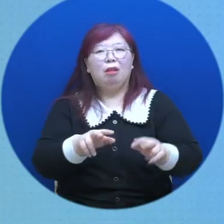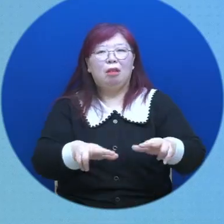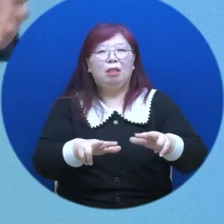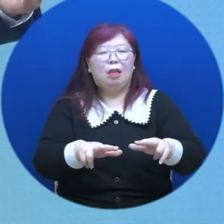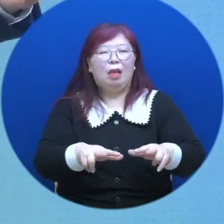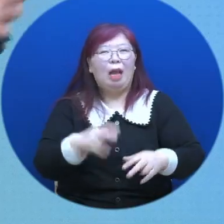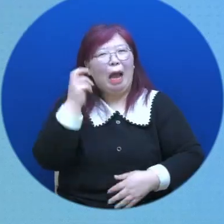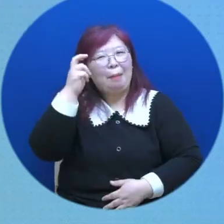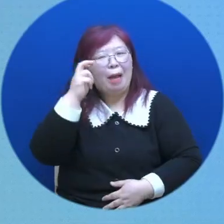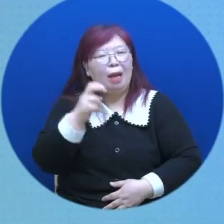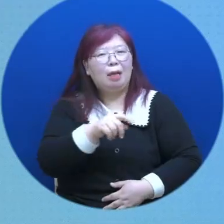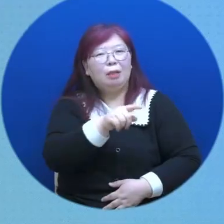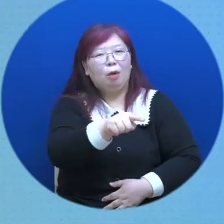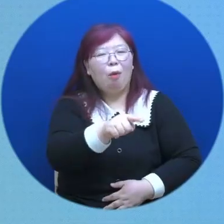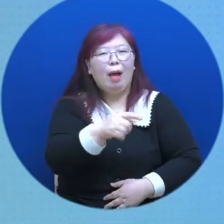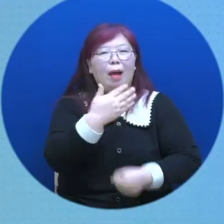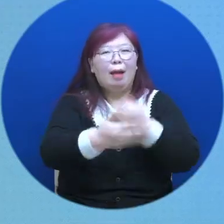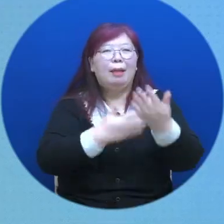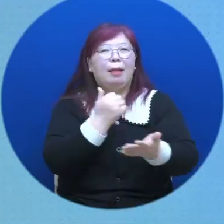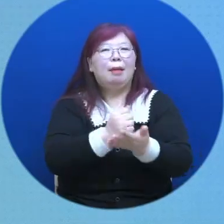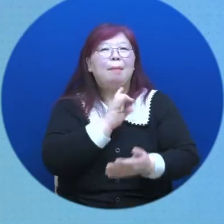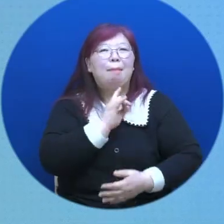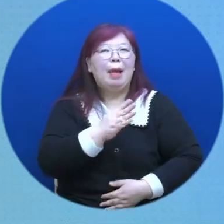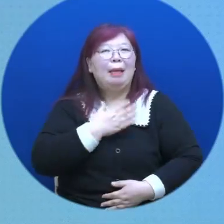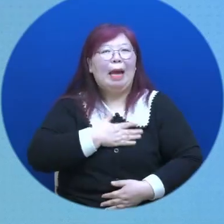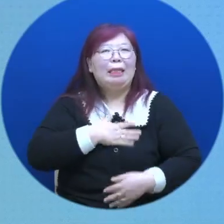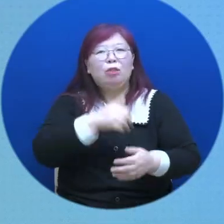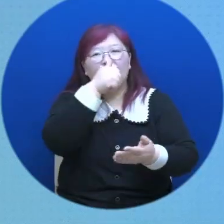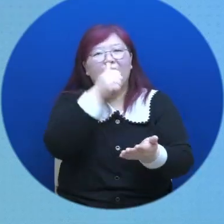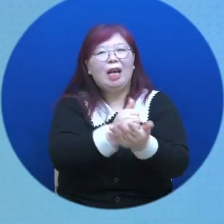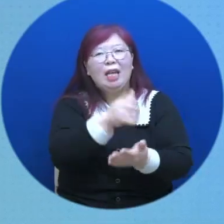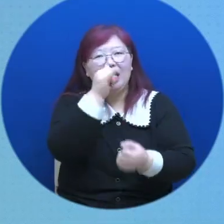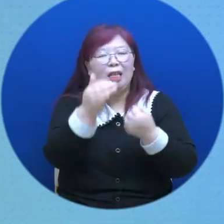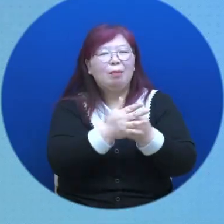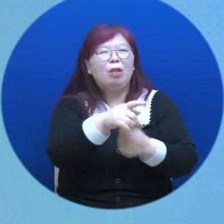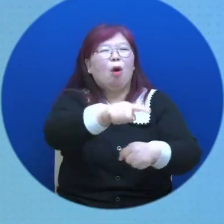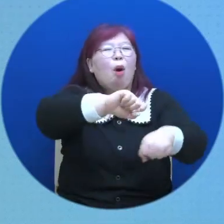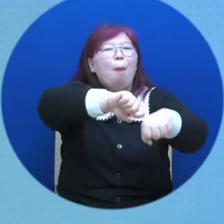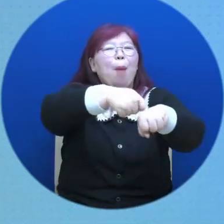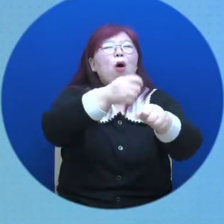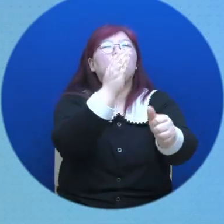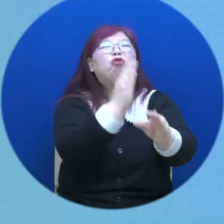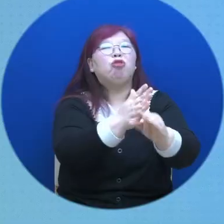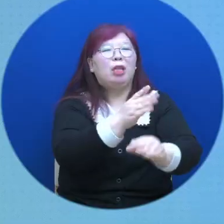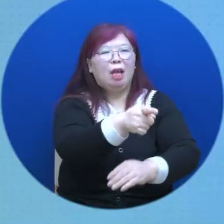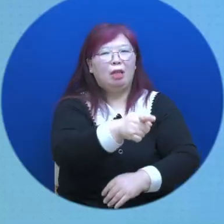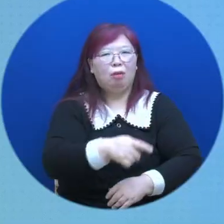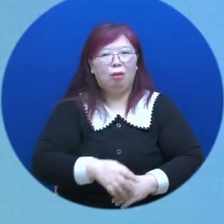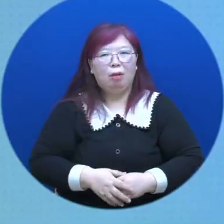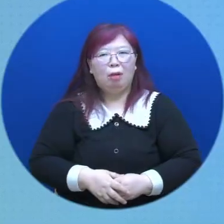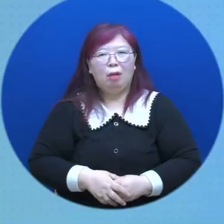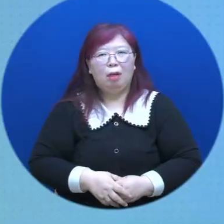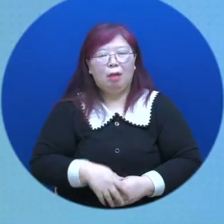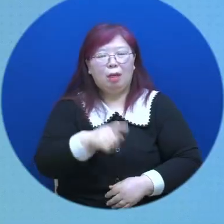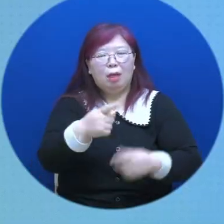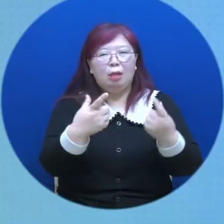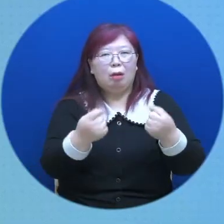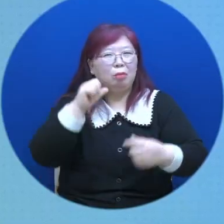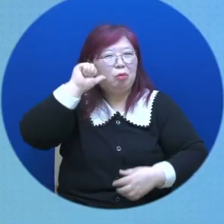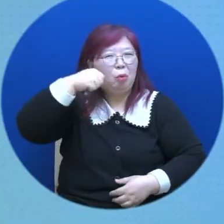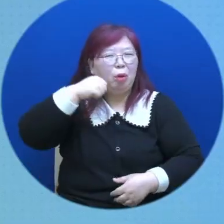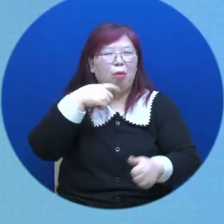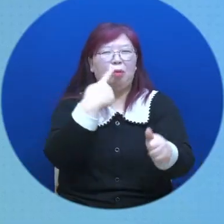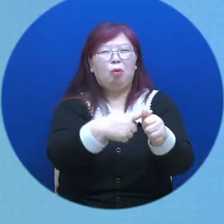있는 엄물한 죄가 있구나. 그리하여 지금 내가 벌받고 있구나. 온갖 모멸과 조롱을